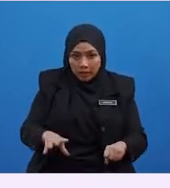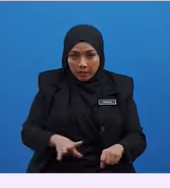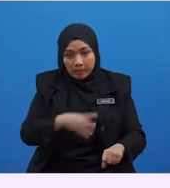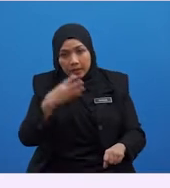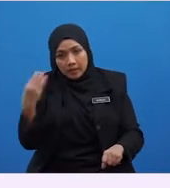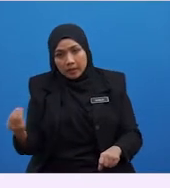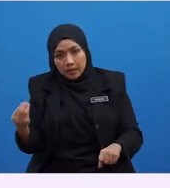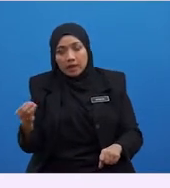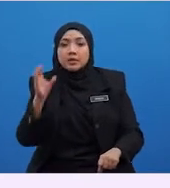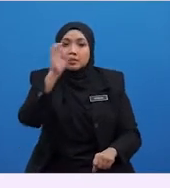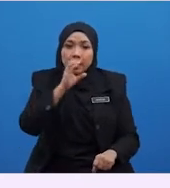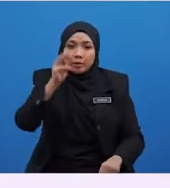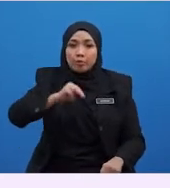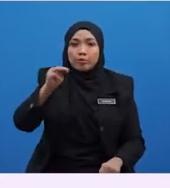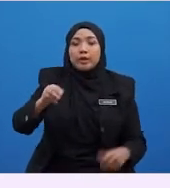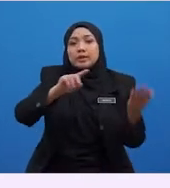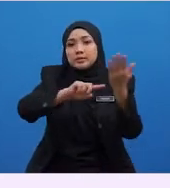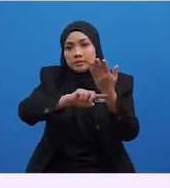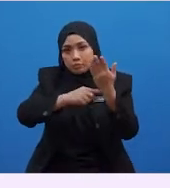halaman carimurid.php.